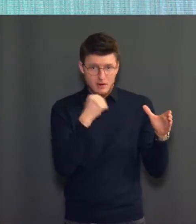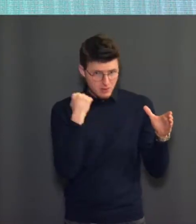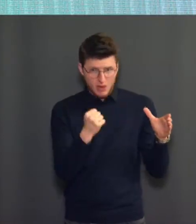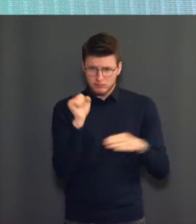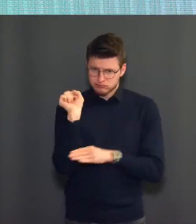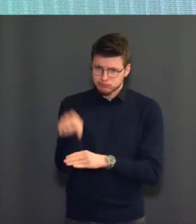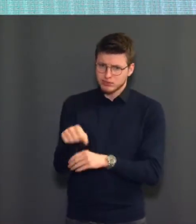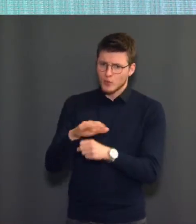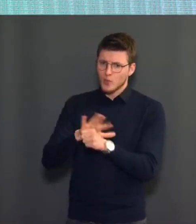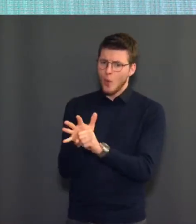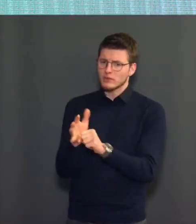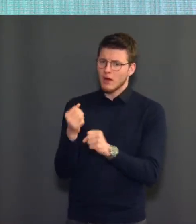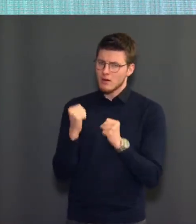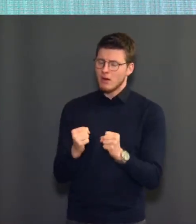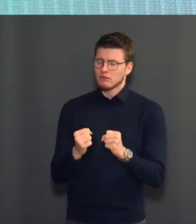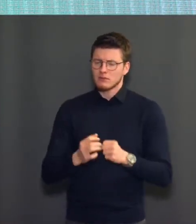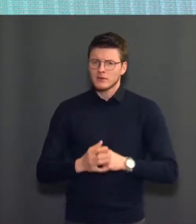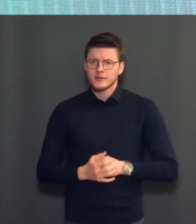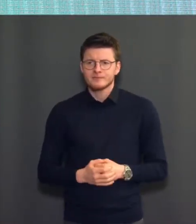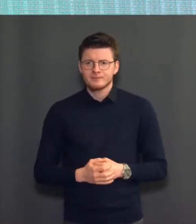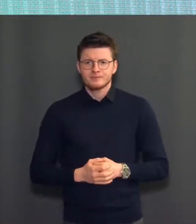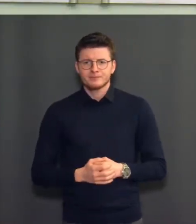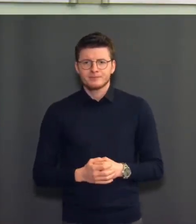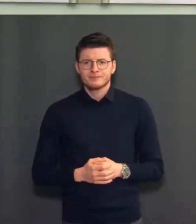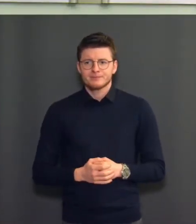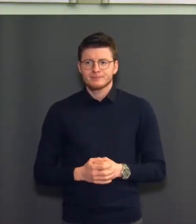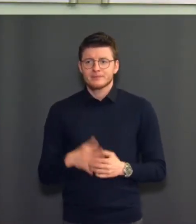De afgelopen week werden er gemiddeld